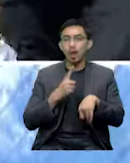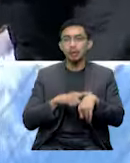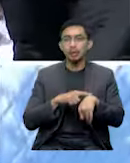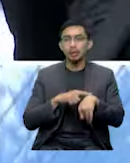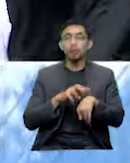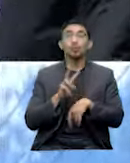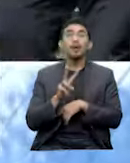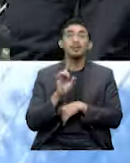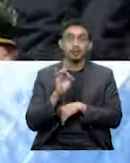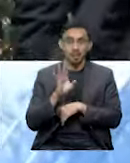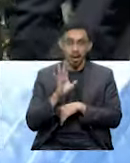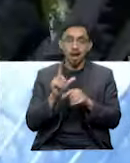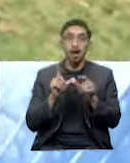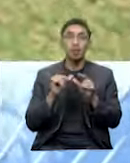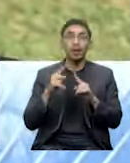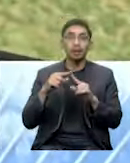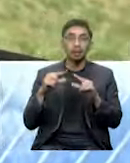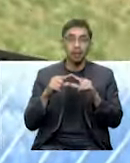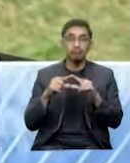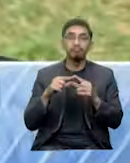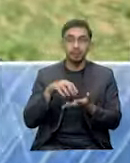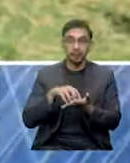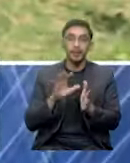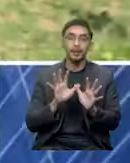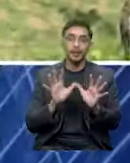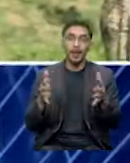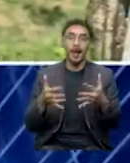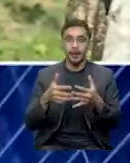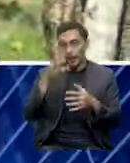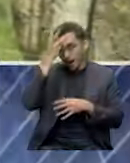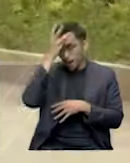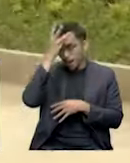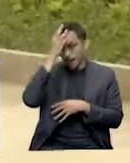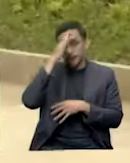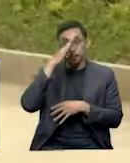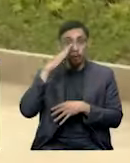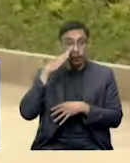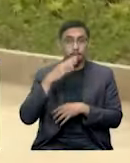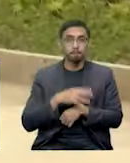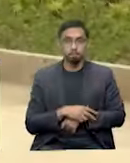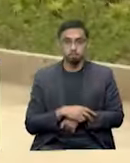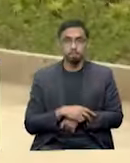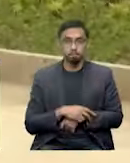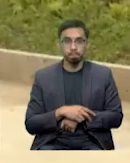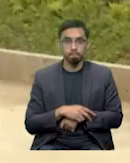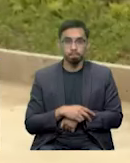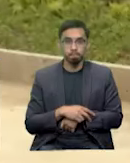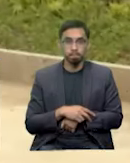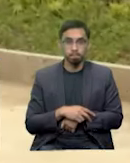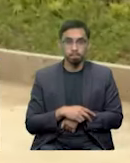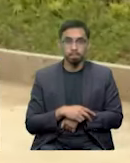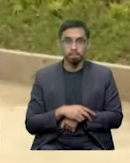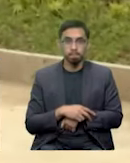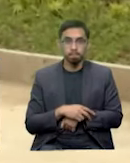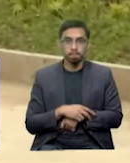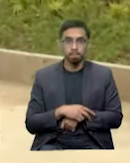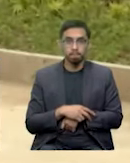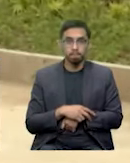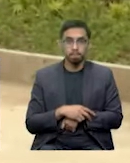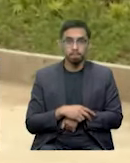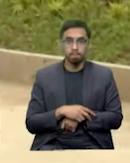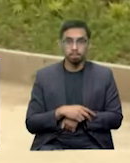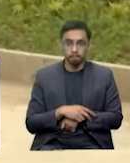di Istana Negara Ibu Kota Nusantara Kalimantan Timur. Kemudian ada selama beberapa hari ke depan,